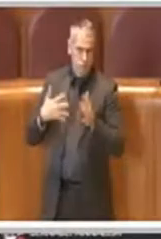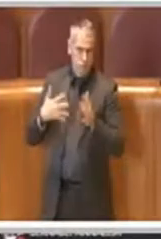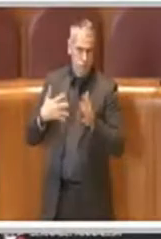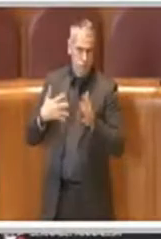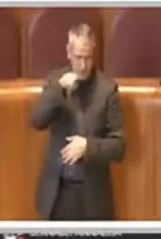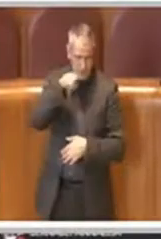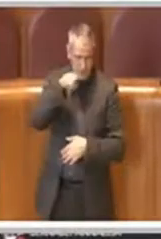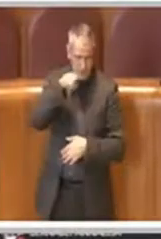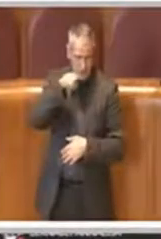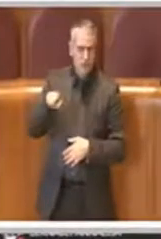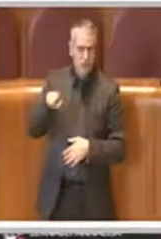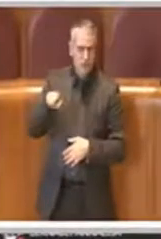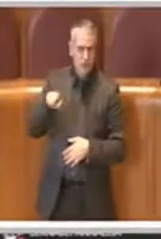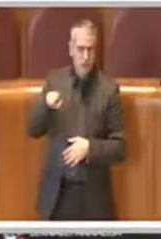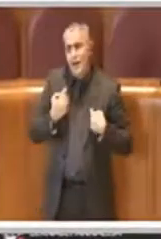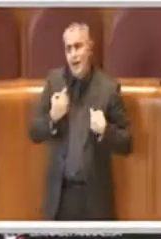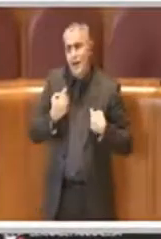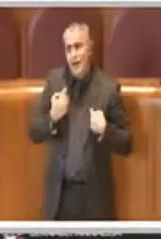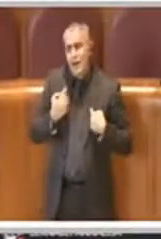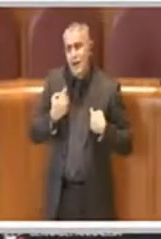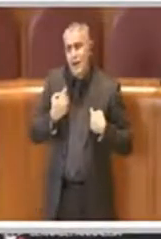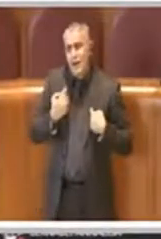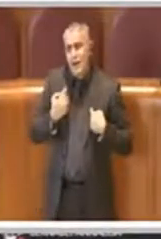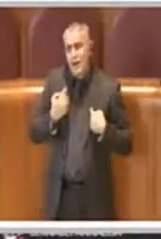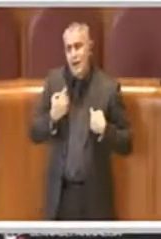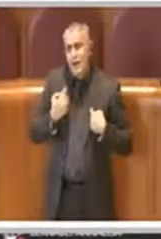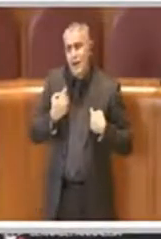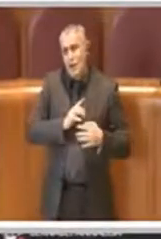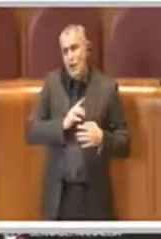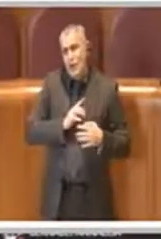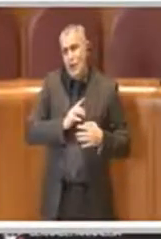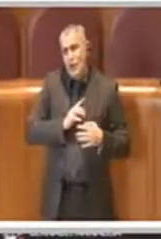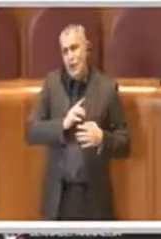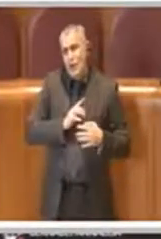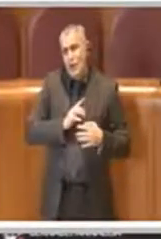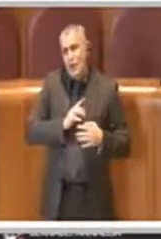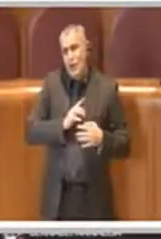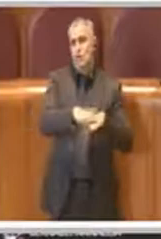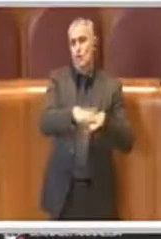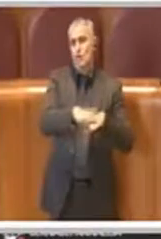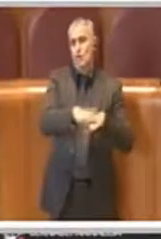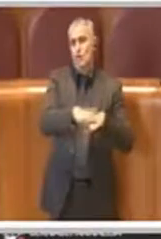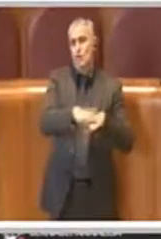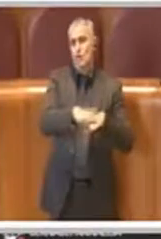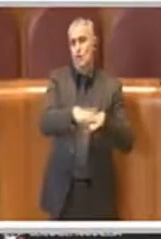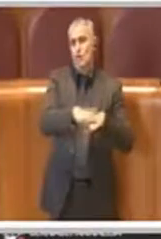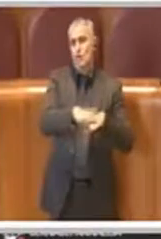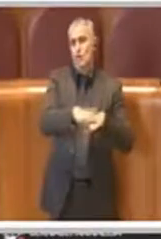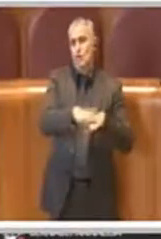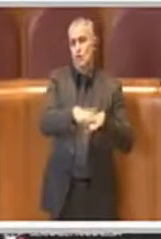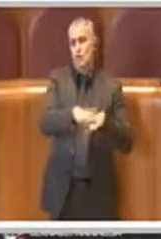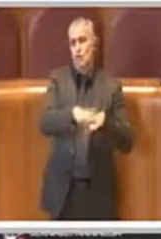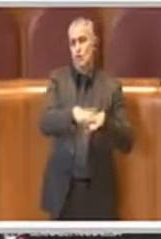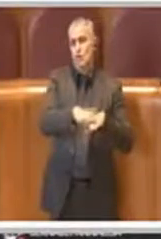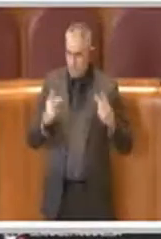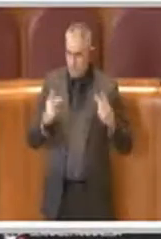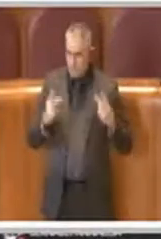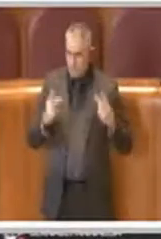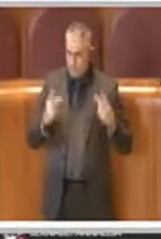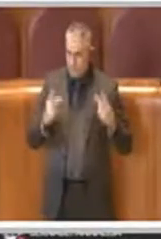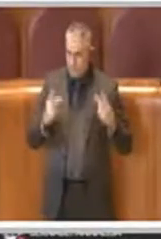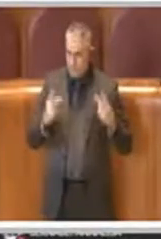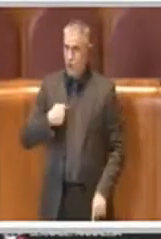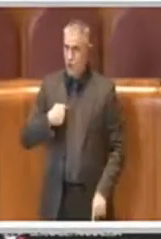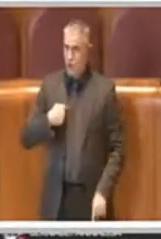tenevo a fare un intervento un pochino più nel metodo, e ovviamente poi la mia non vuole essere puntare il